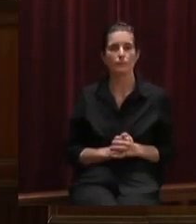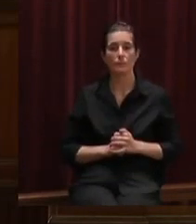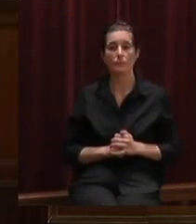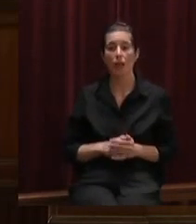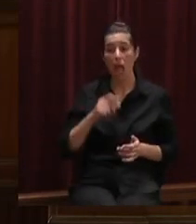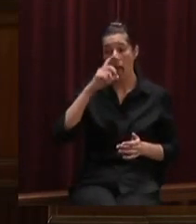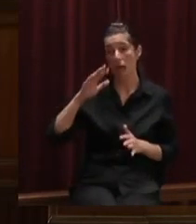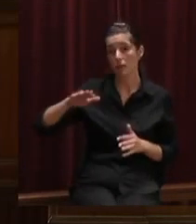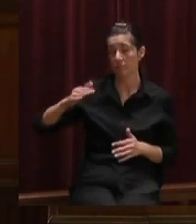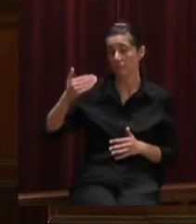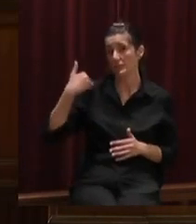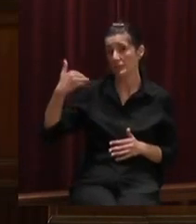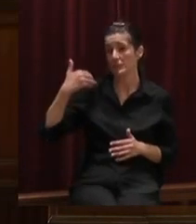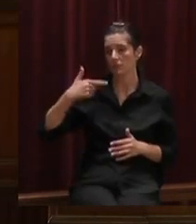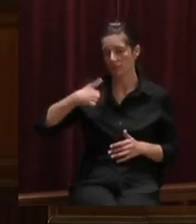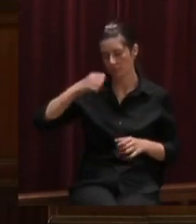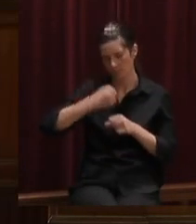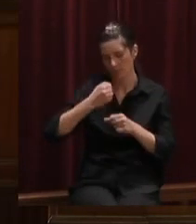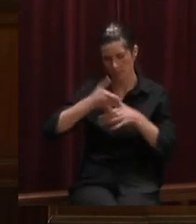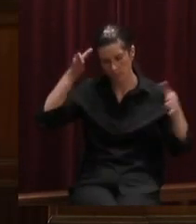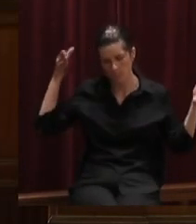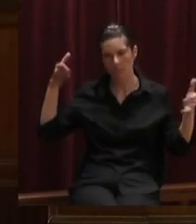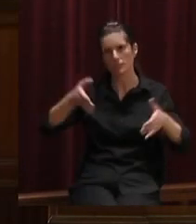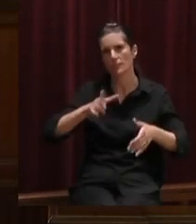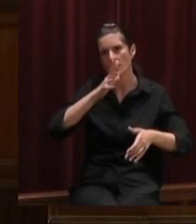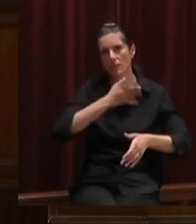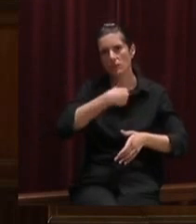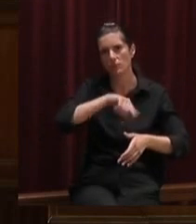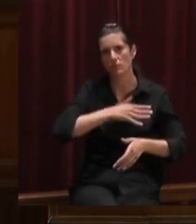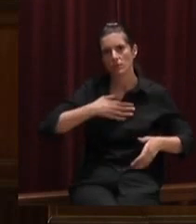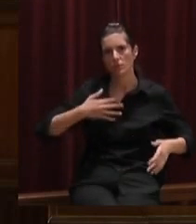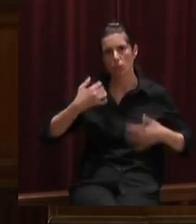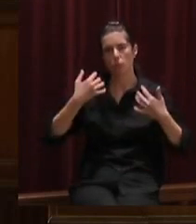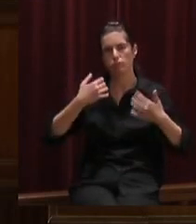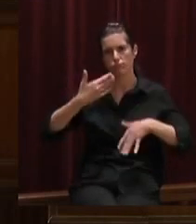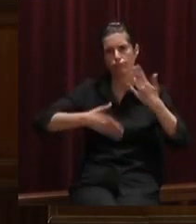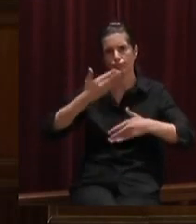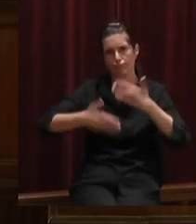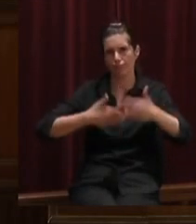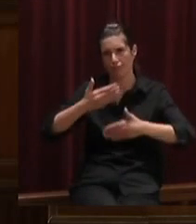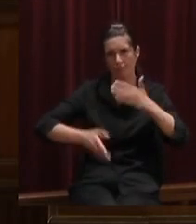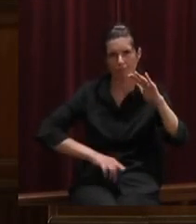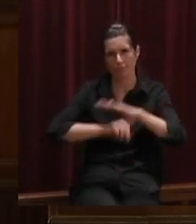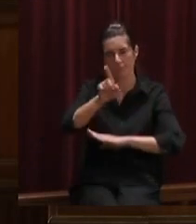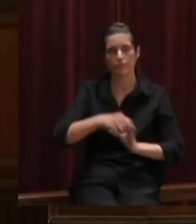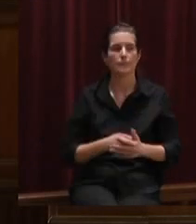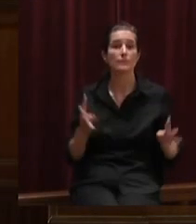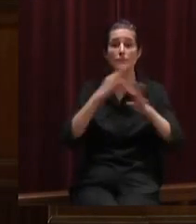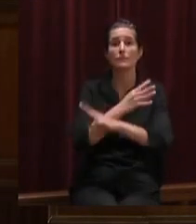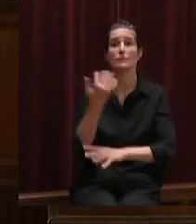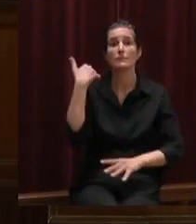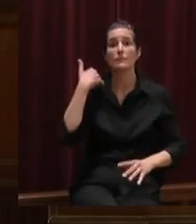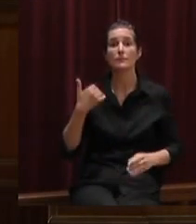gràcies a això ara estem en disposició d'augmentar el ritme. Quan començàrem la passada legislatura, ningú pronosticava